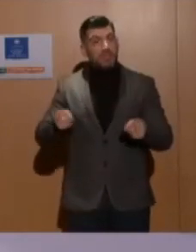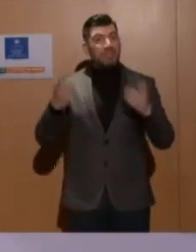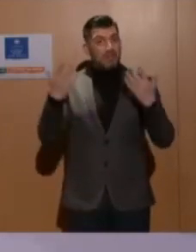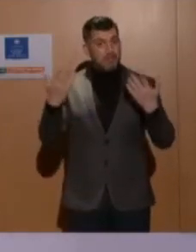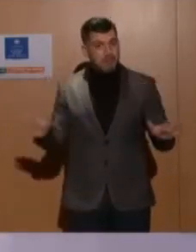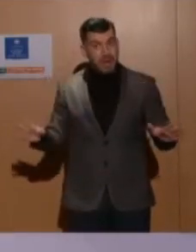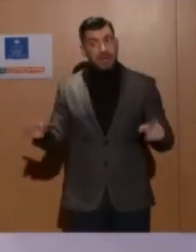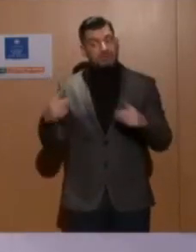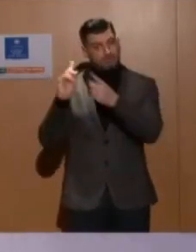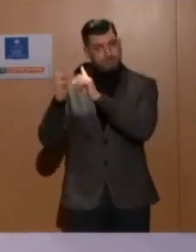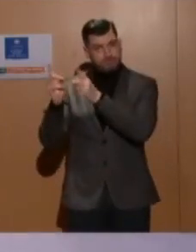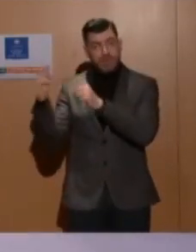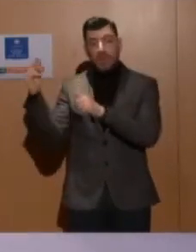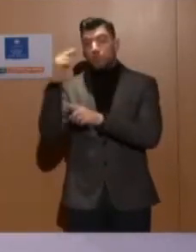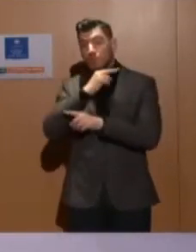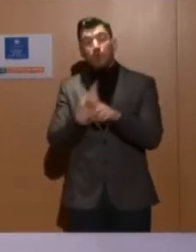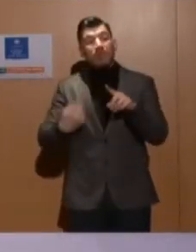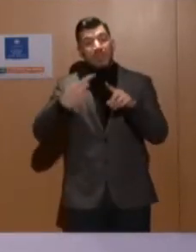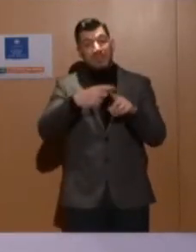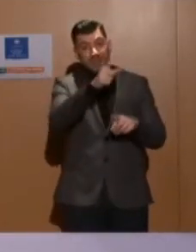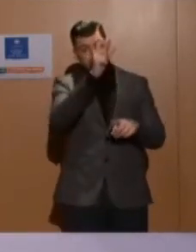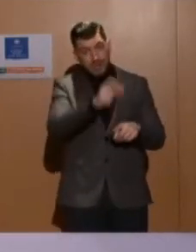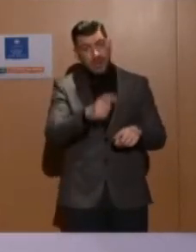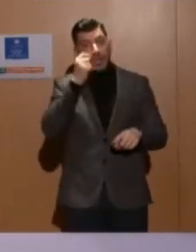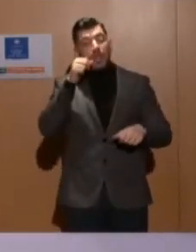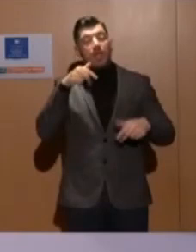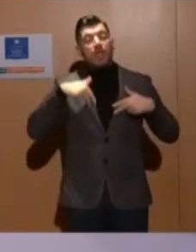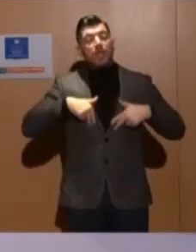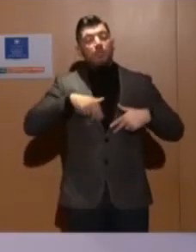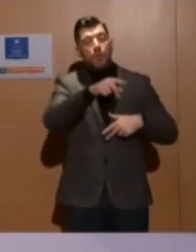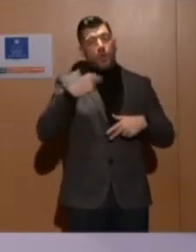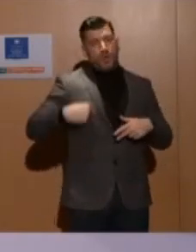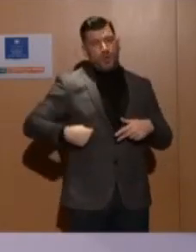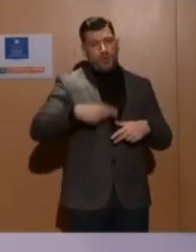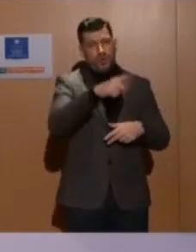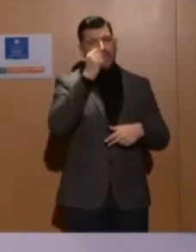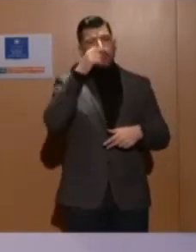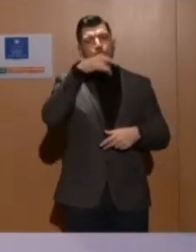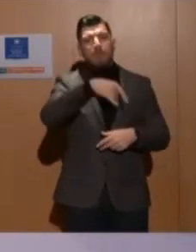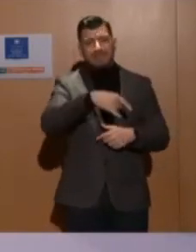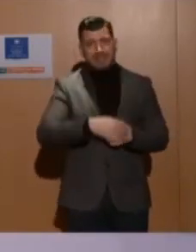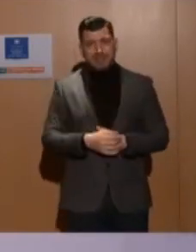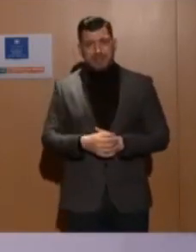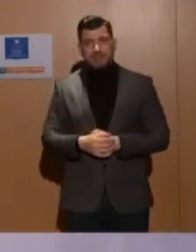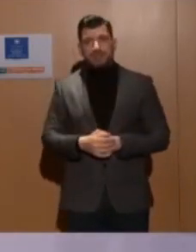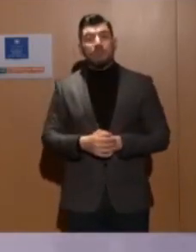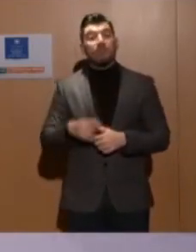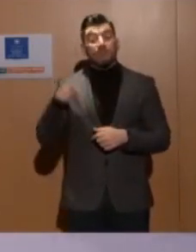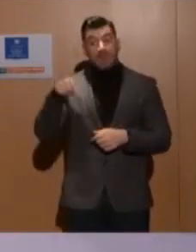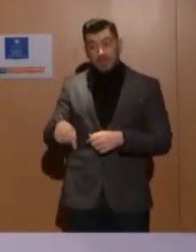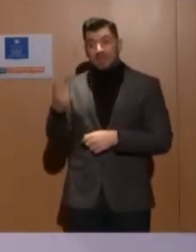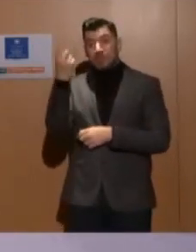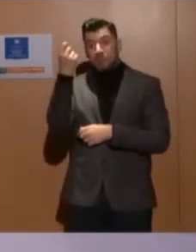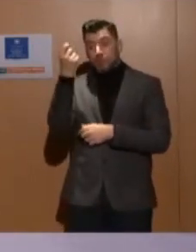κύριο Πρωθυπουργό και με τον κύριο Πέτσα και βάλαμε για πρώτη φορά στο ΕΣΠΑ ένα πάρα πολύ μεγάλο ποσό μόνο για την πολιτική